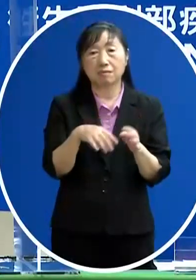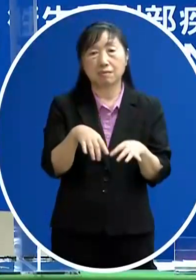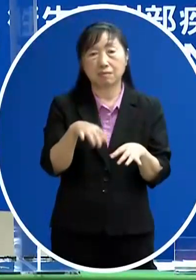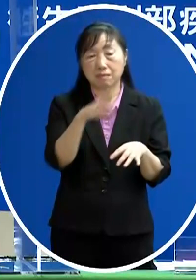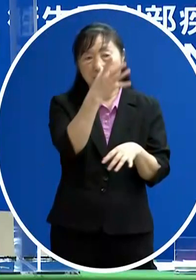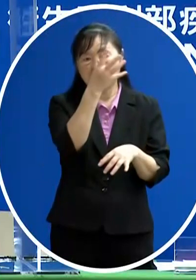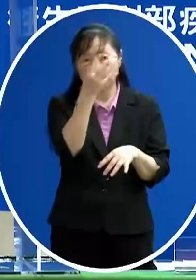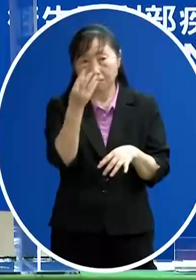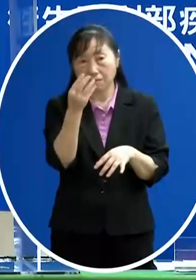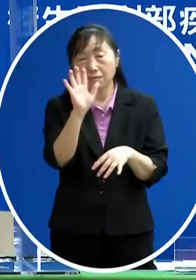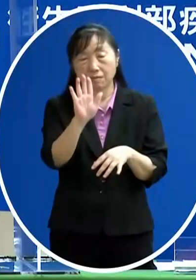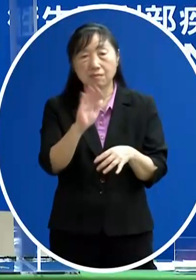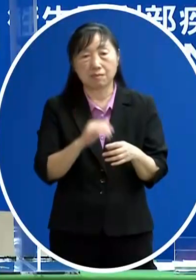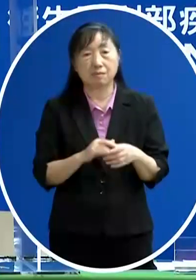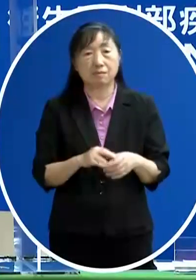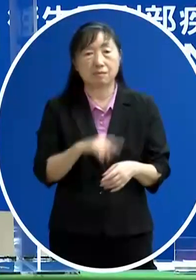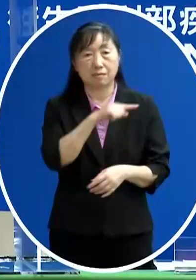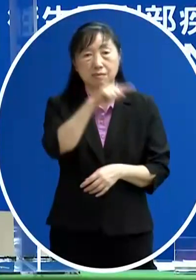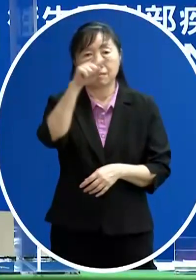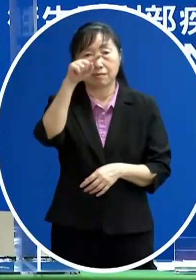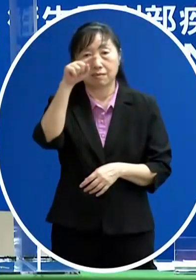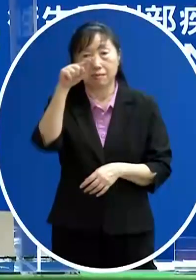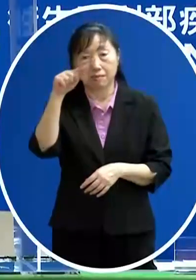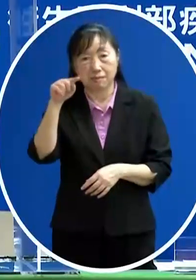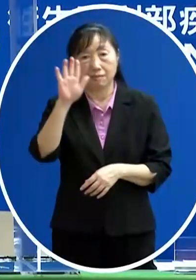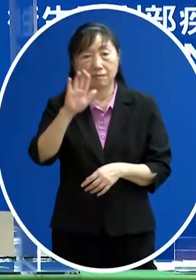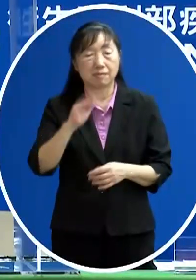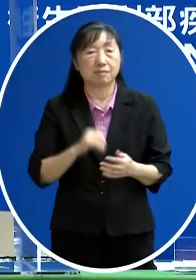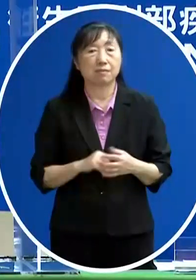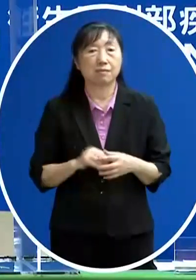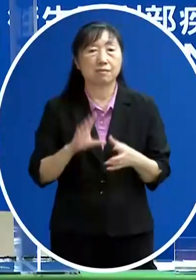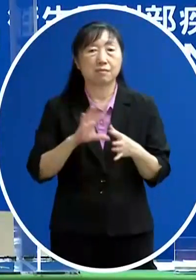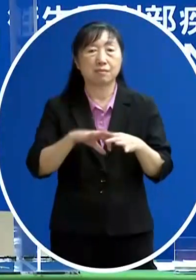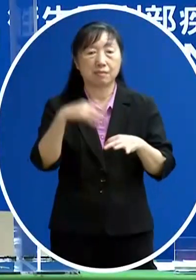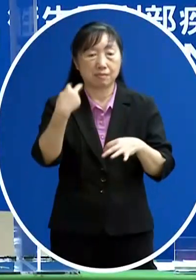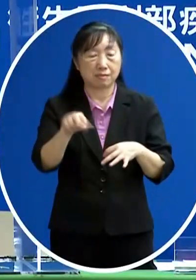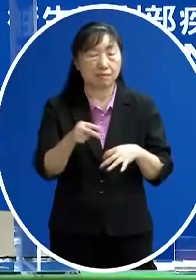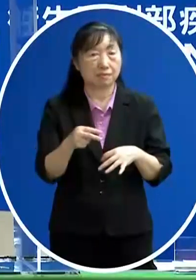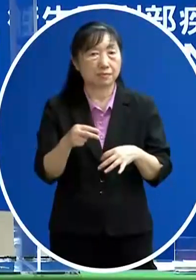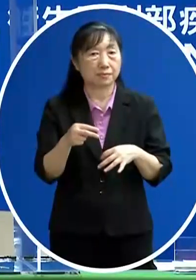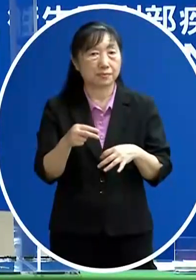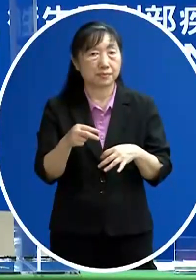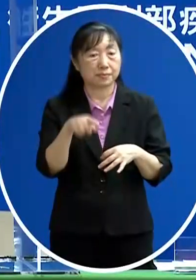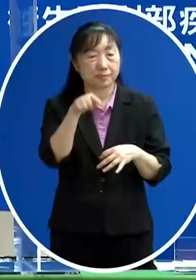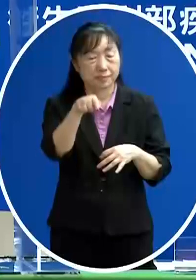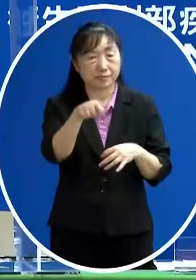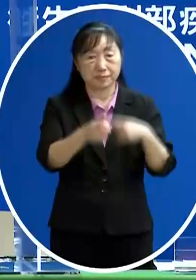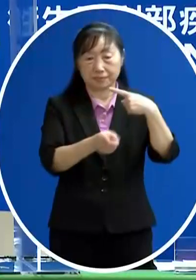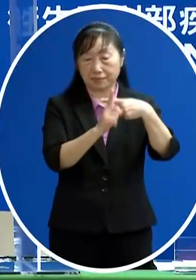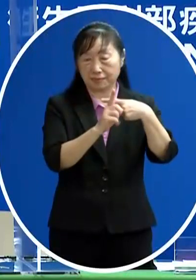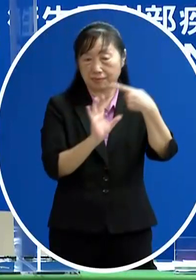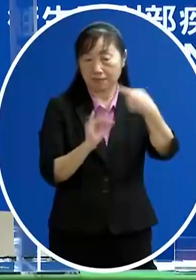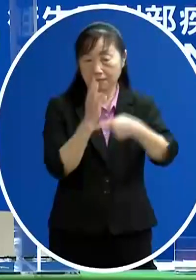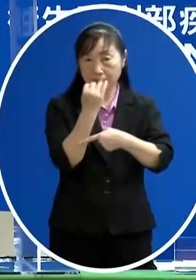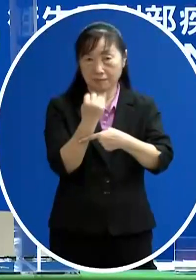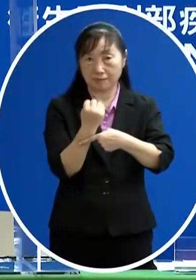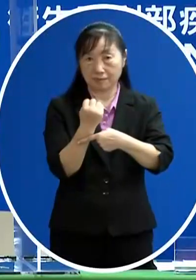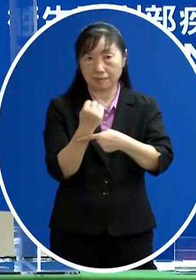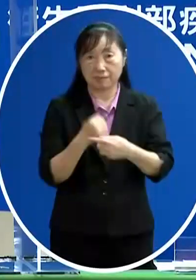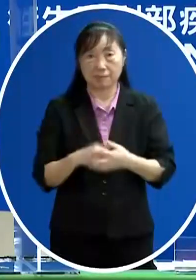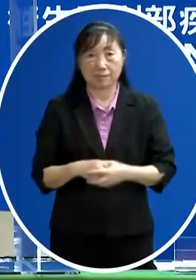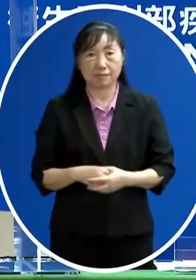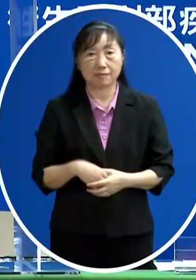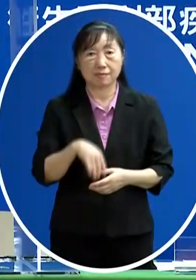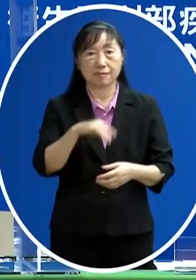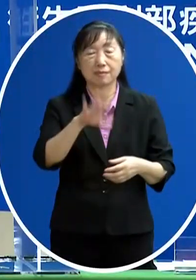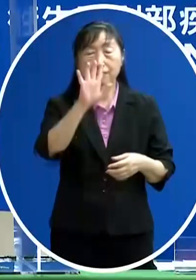反转，相对的反转。然后第二个大家在讲这个，这是一个确诊率，那有